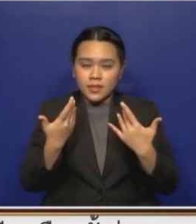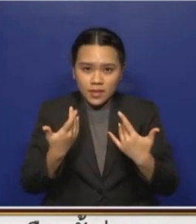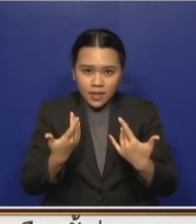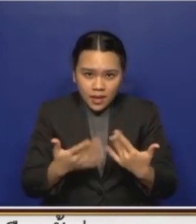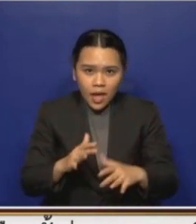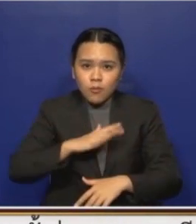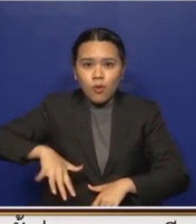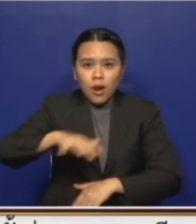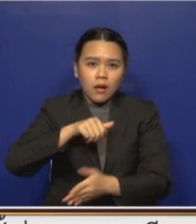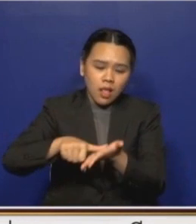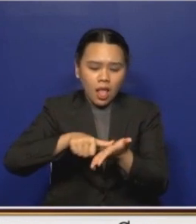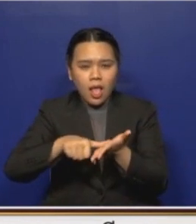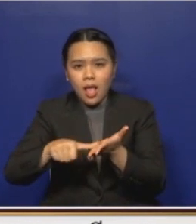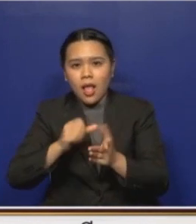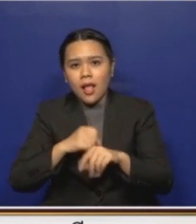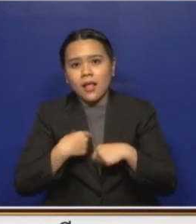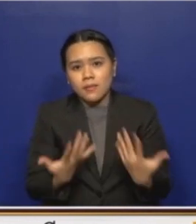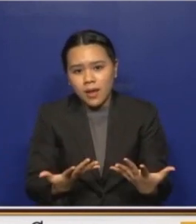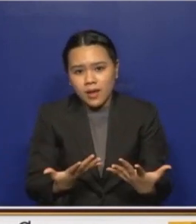โลกนะฮะหรือบริษัท